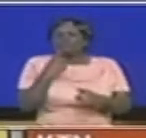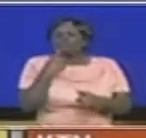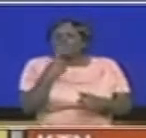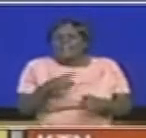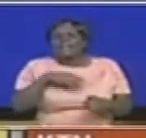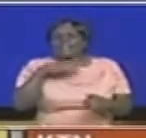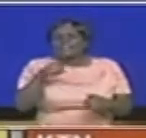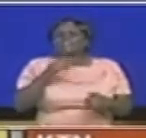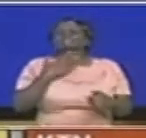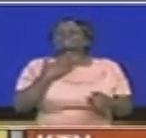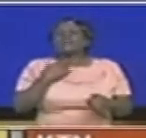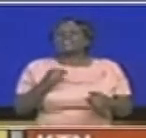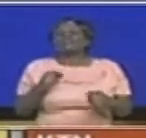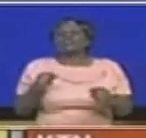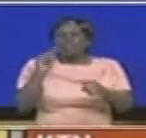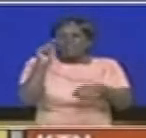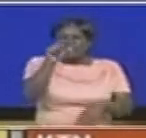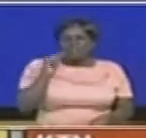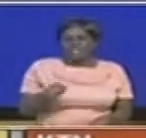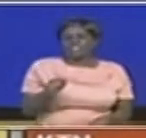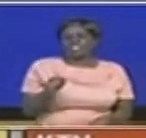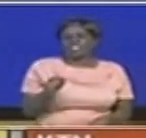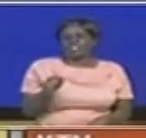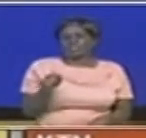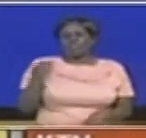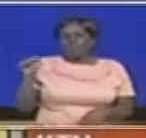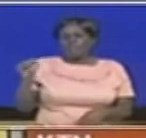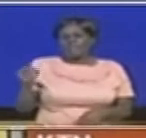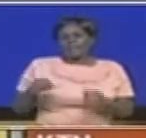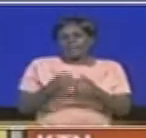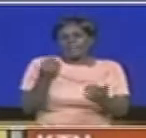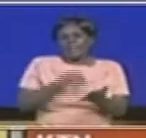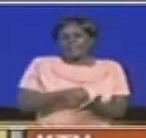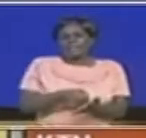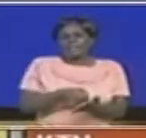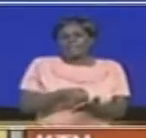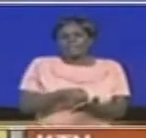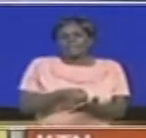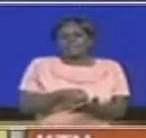baada ya jaribio lingine la mashambulizi kutibuka mchana wa leo.